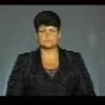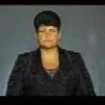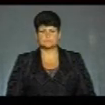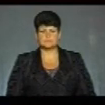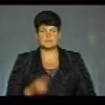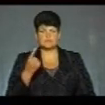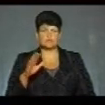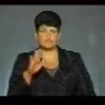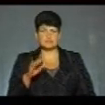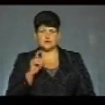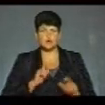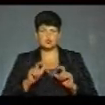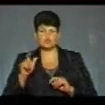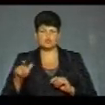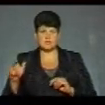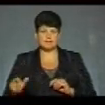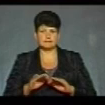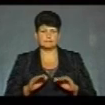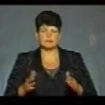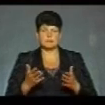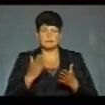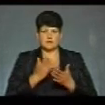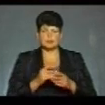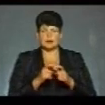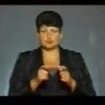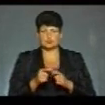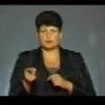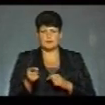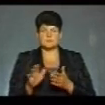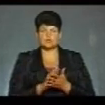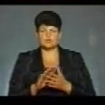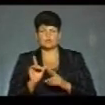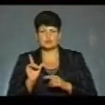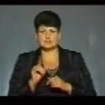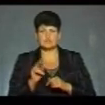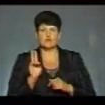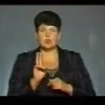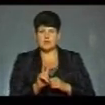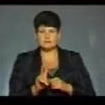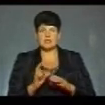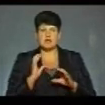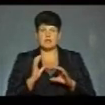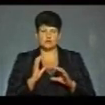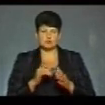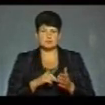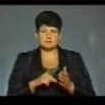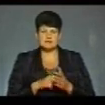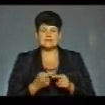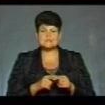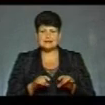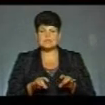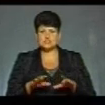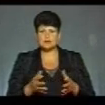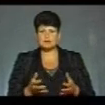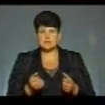З 1 вересня студенти та учні, які мають картку тернополянина, безкоштовно їздять у тролейбусах та комунальних автобусах міста. Таке рішення прийняв